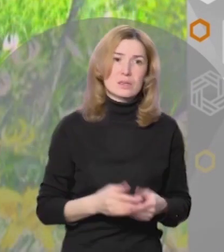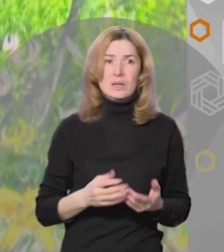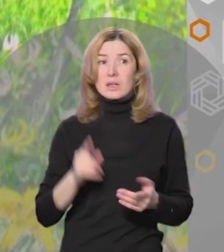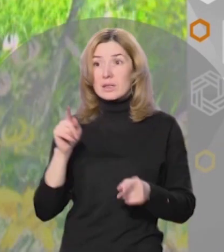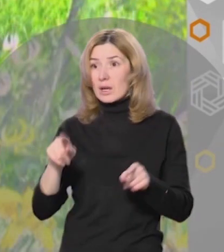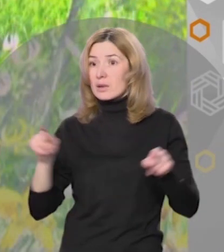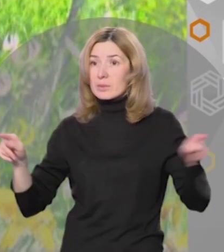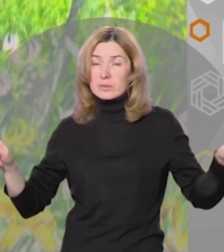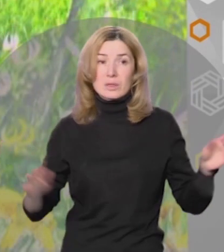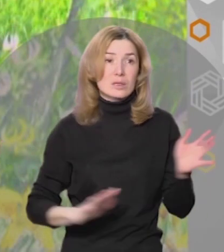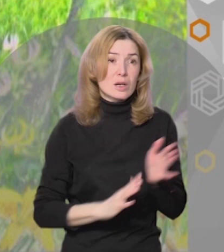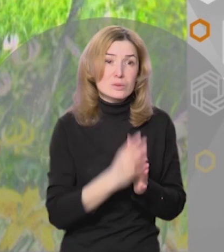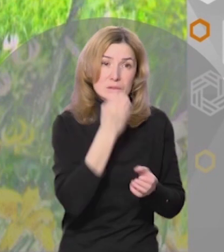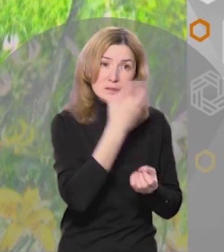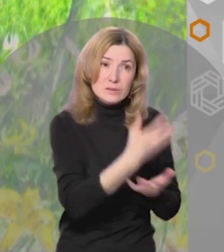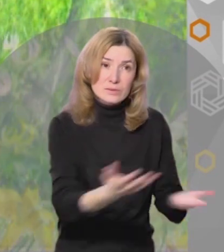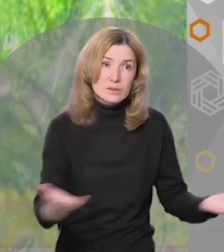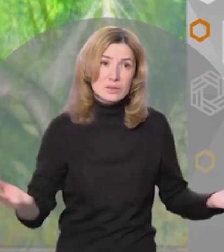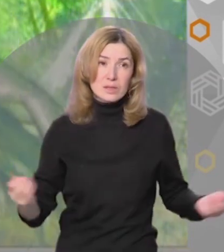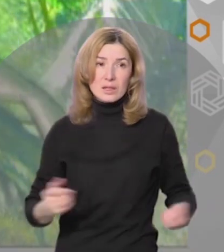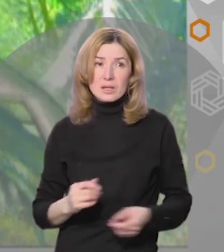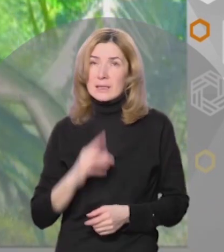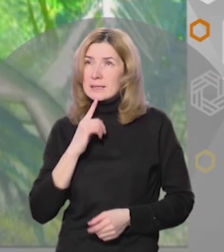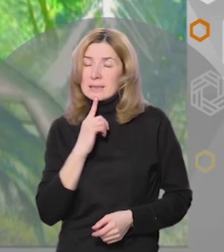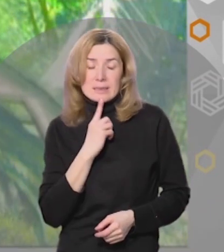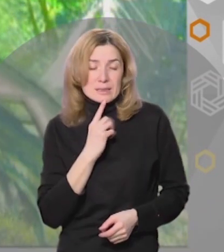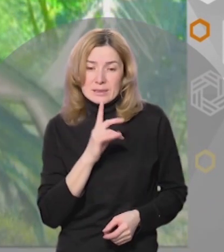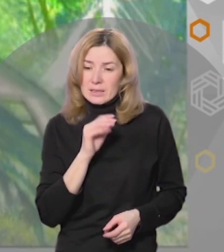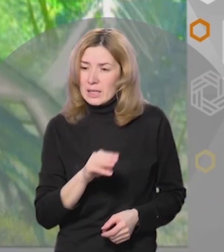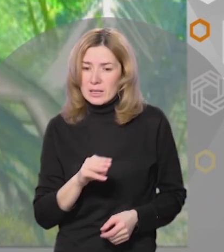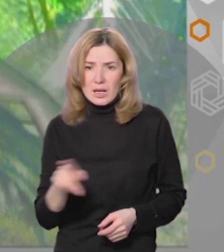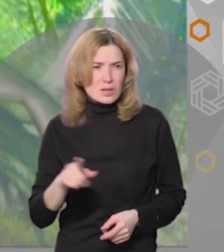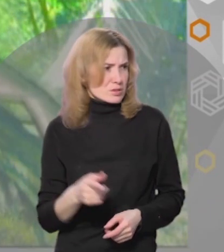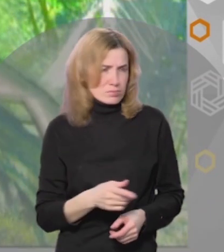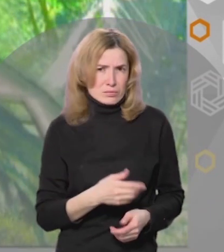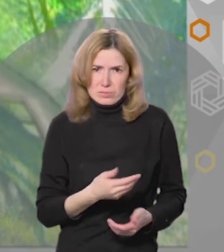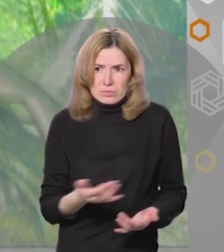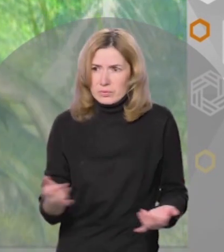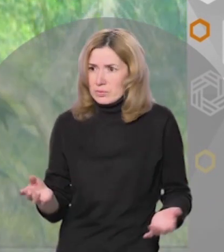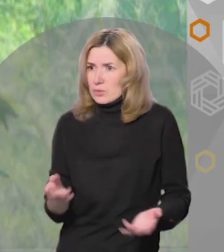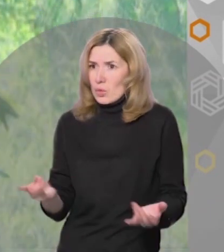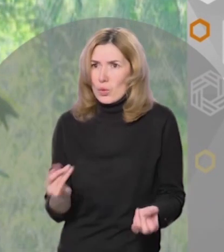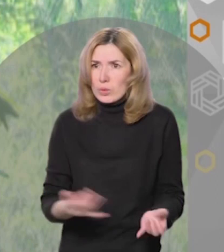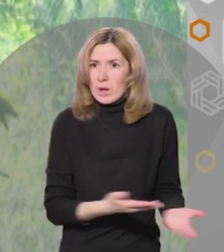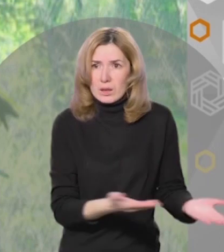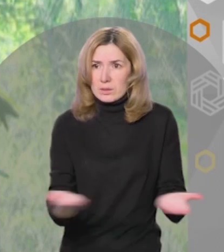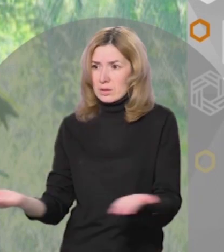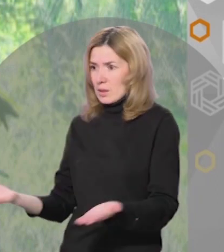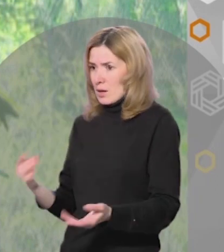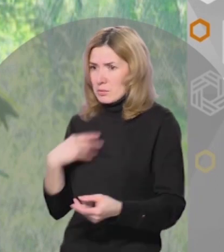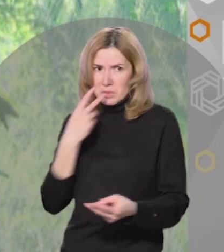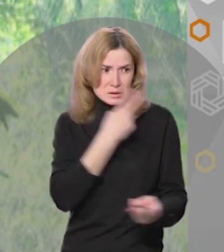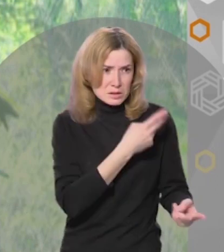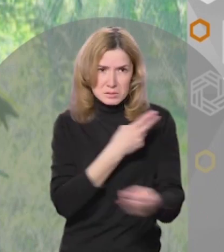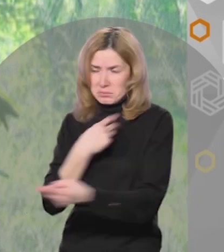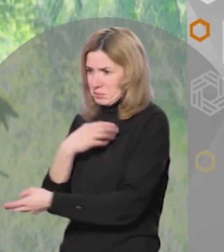называют царскими кудрями». «Нет, это никуда не годится. Вместо